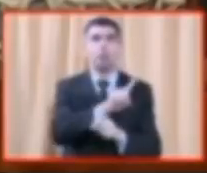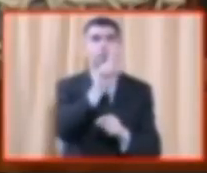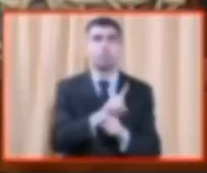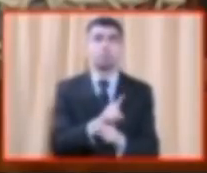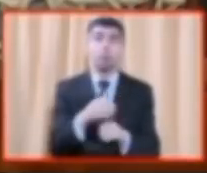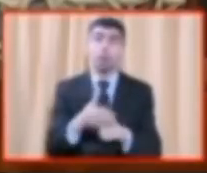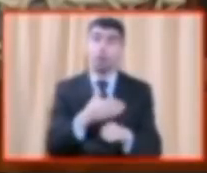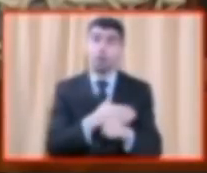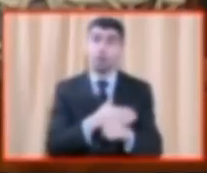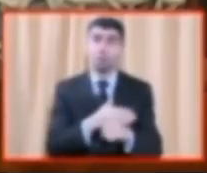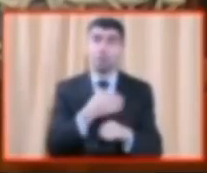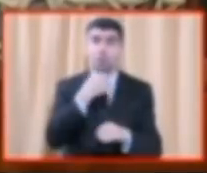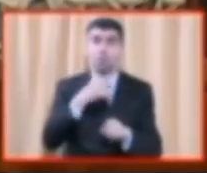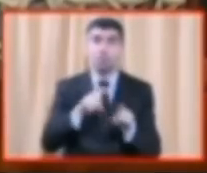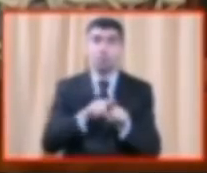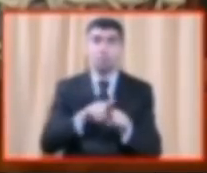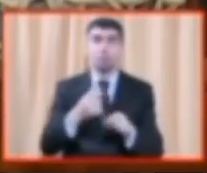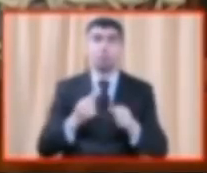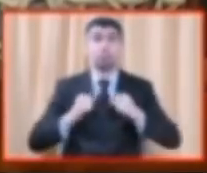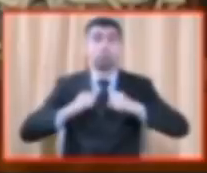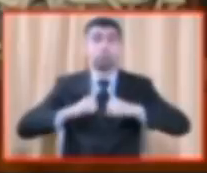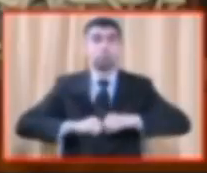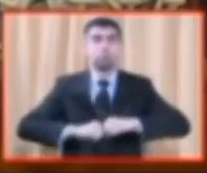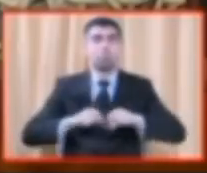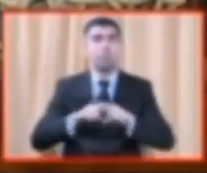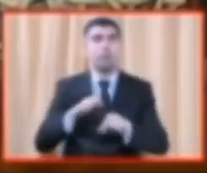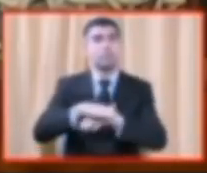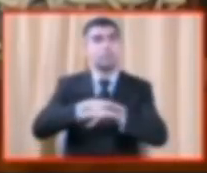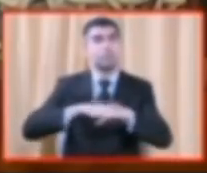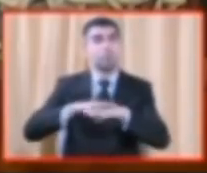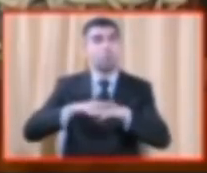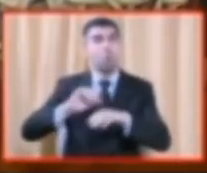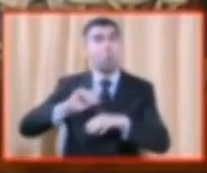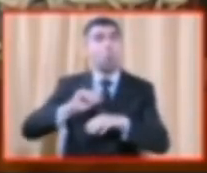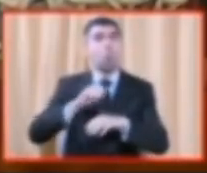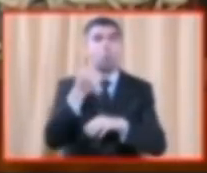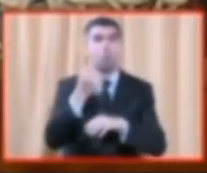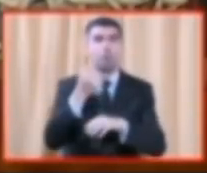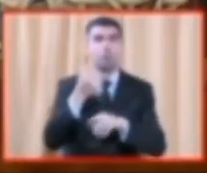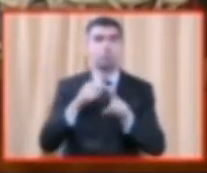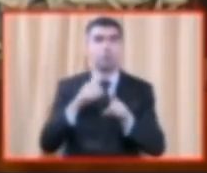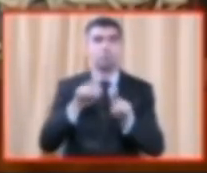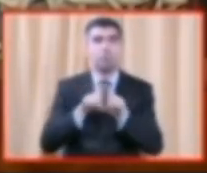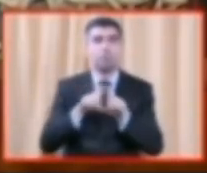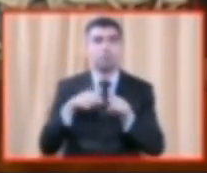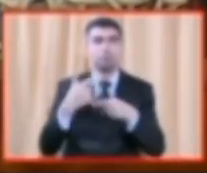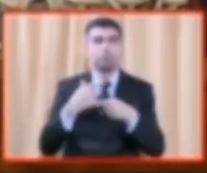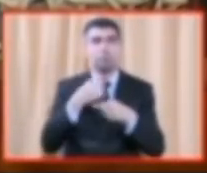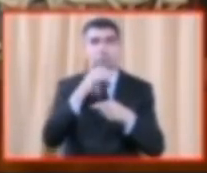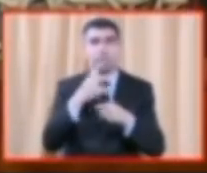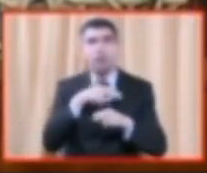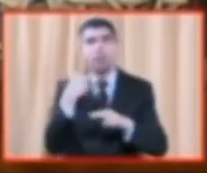وقبل أن أعطي الكلمة للسيدة أمينة المجلس اسمحوا لي، ونحن في هذه اللحظات نعيش مصابا جللا